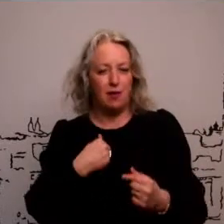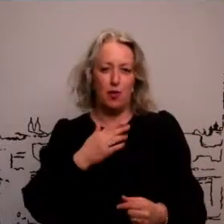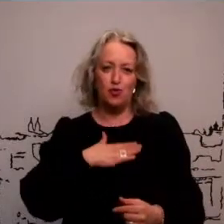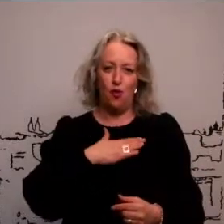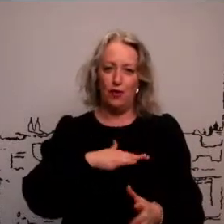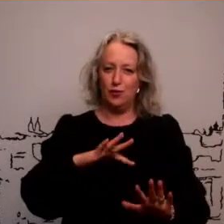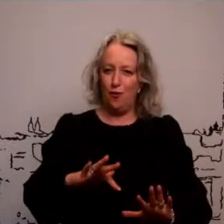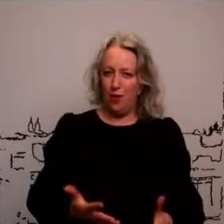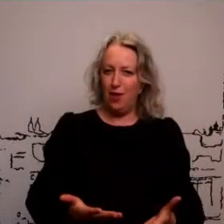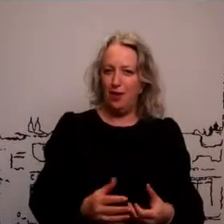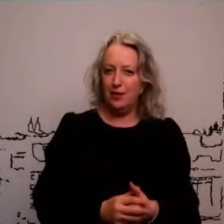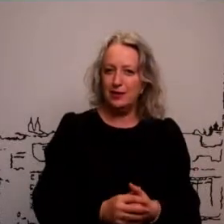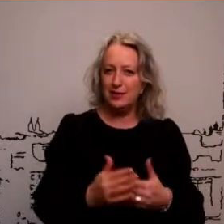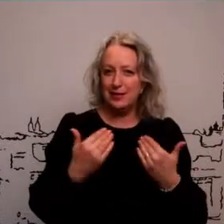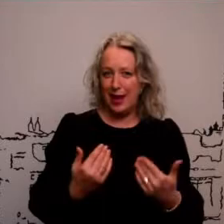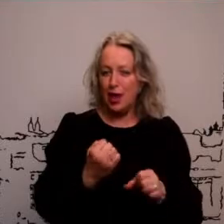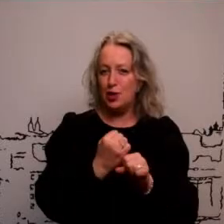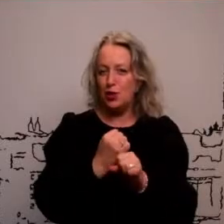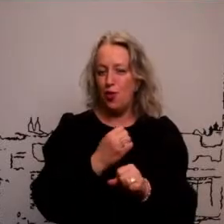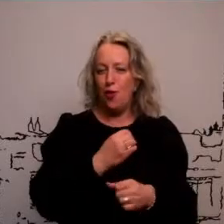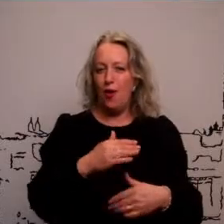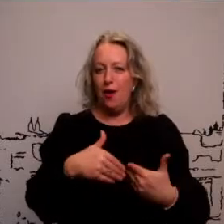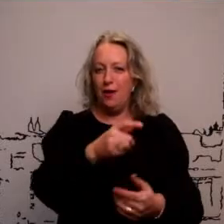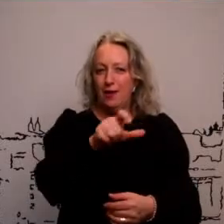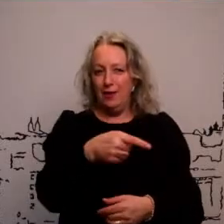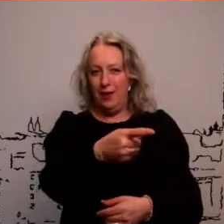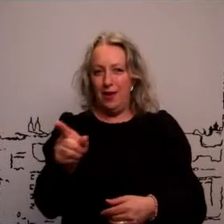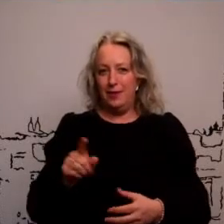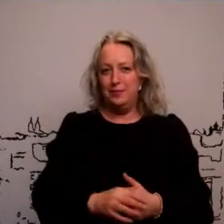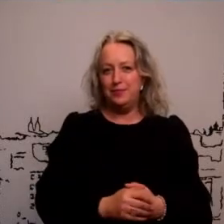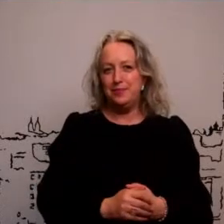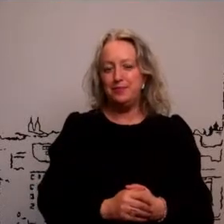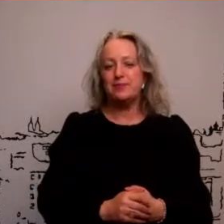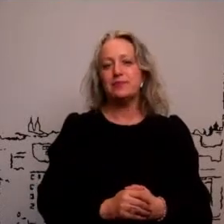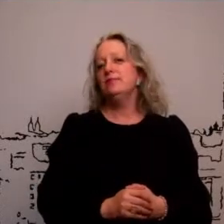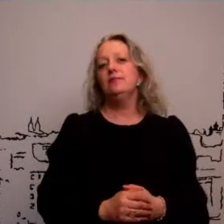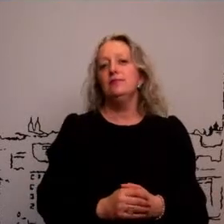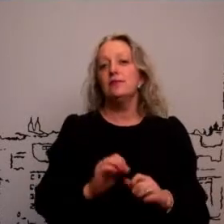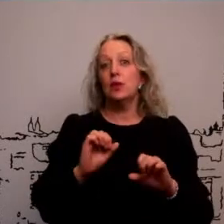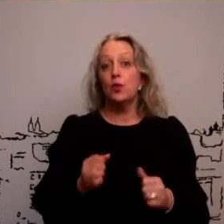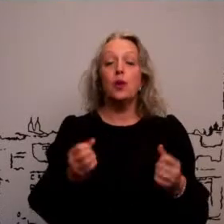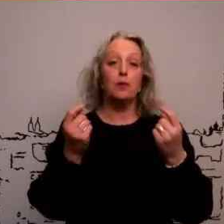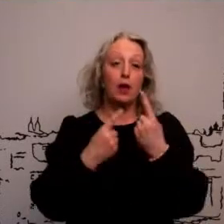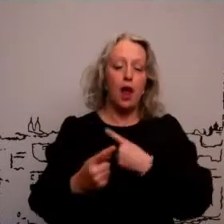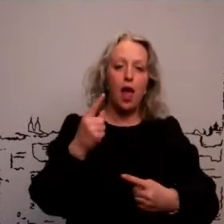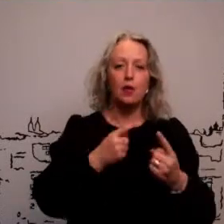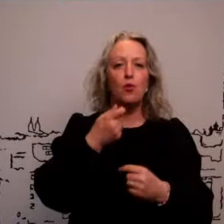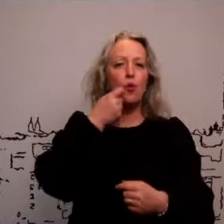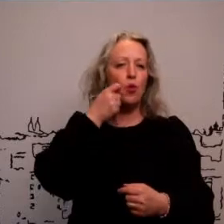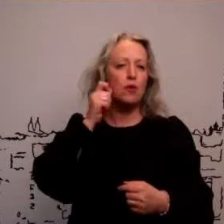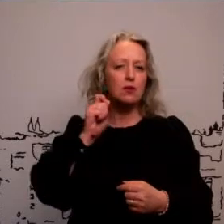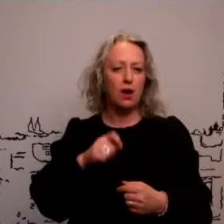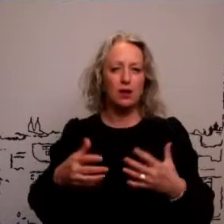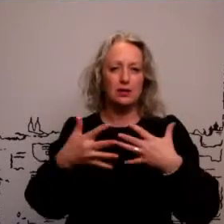sooviksin tänastele tööandjatele. Mm-hmm. No, kui me räägime nendest Ukraina sõjapõgenikest,